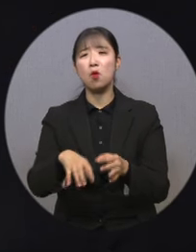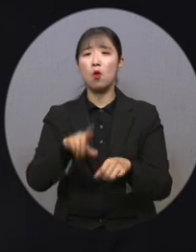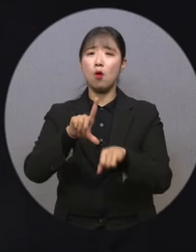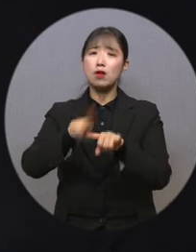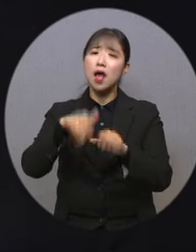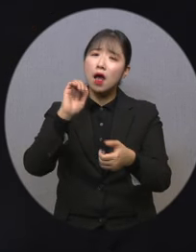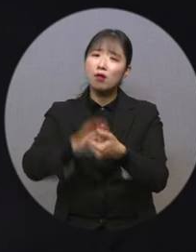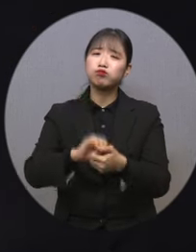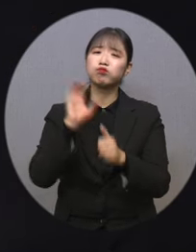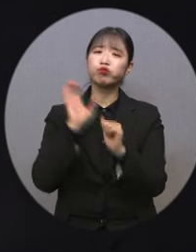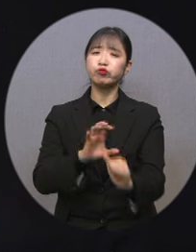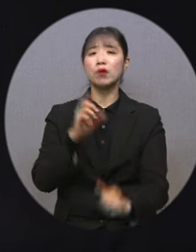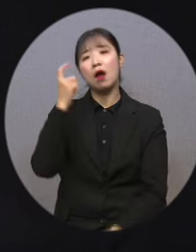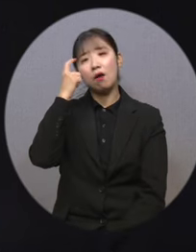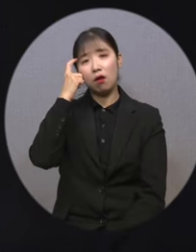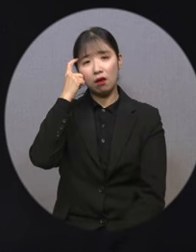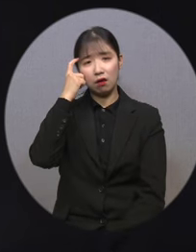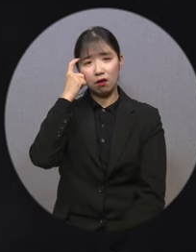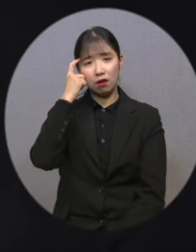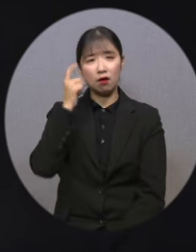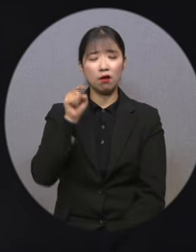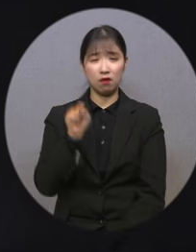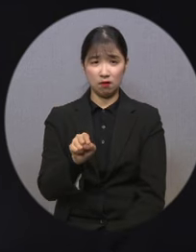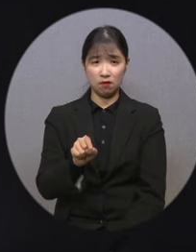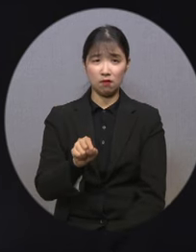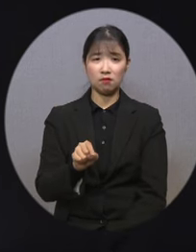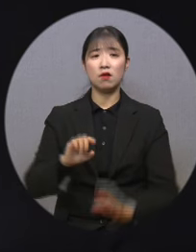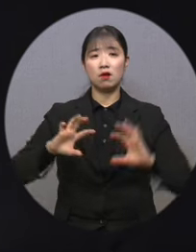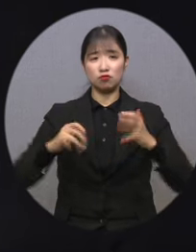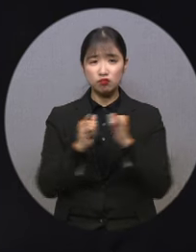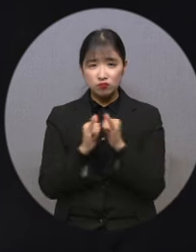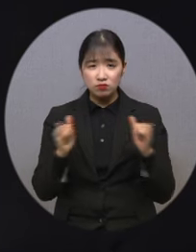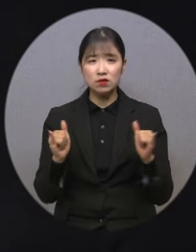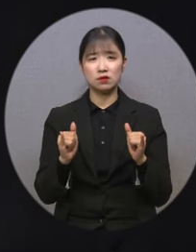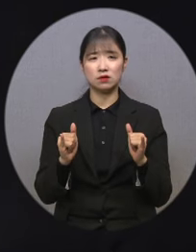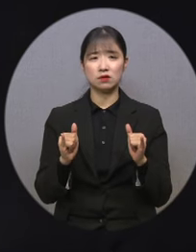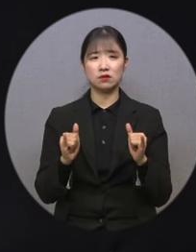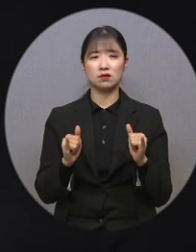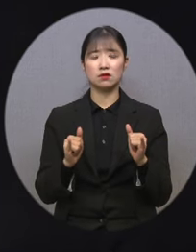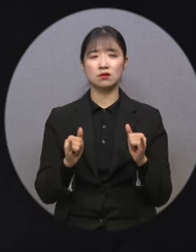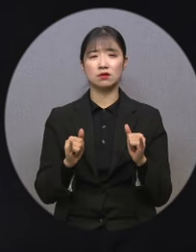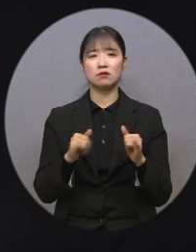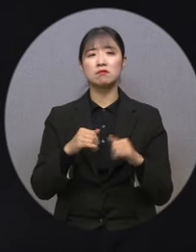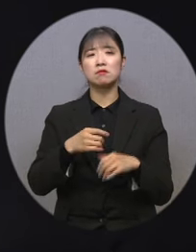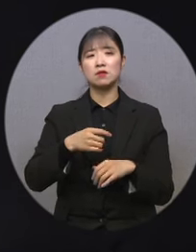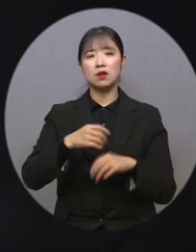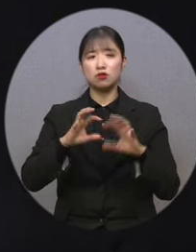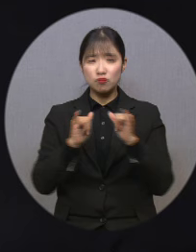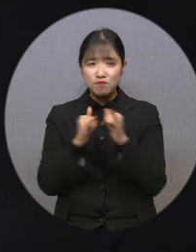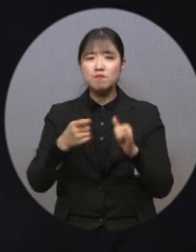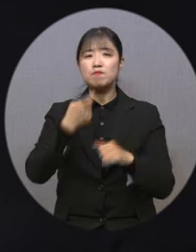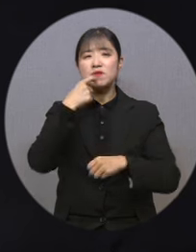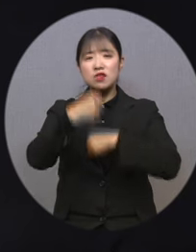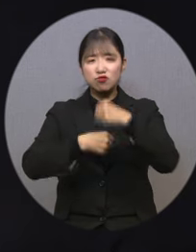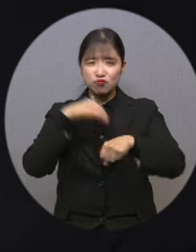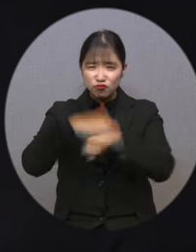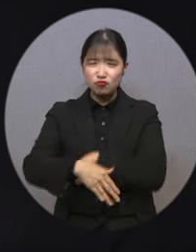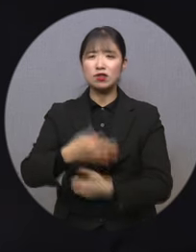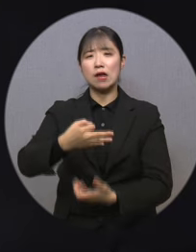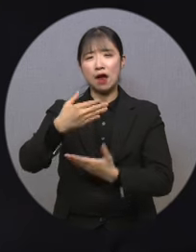둡니까? 그러면 이거는 이 우리 국민의 정말 우리 국민의 민주주의